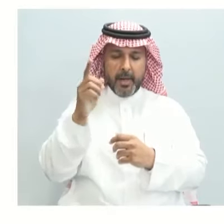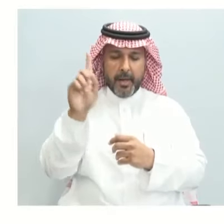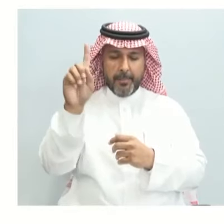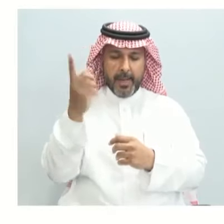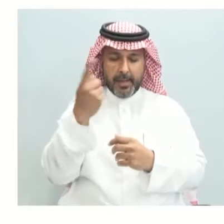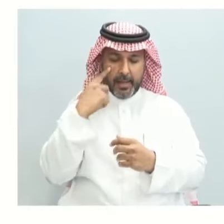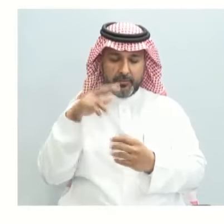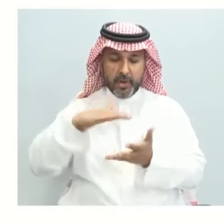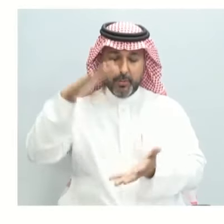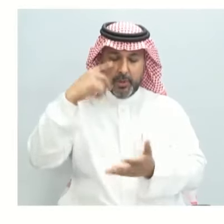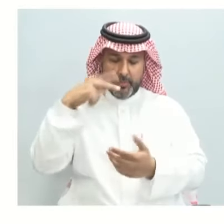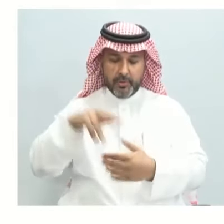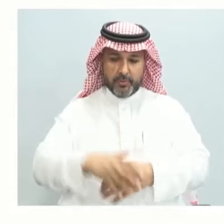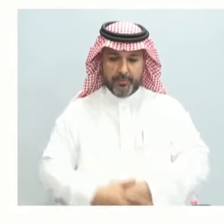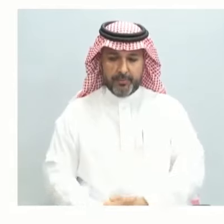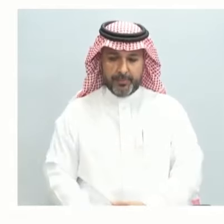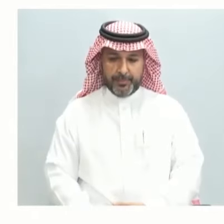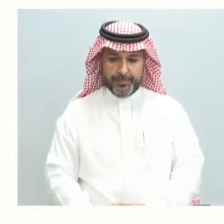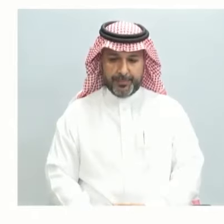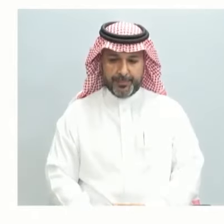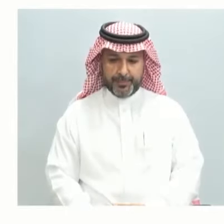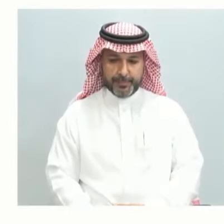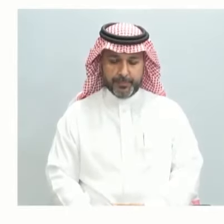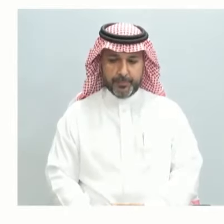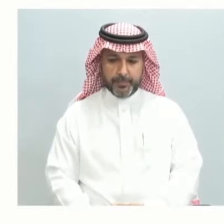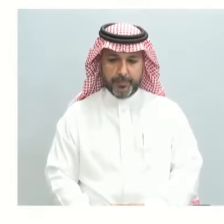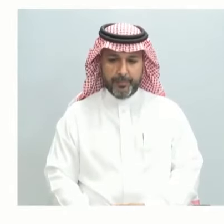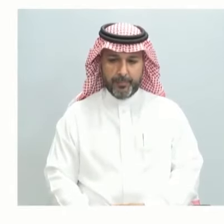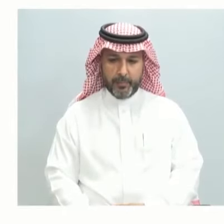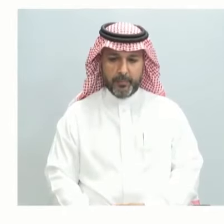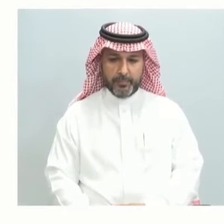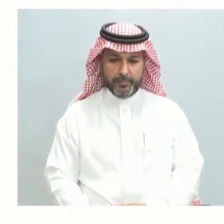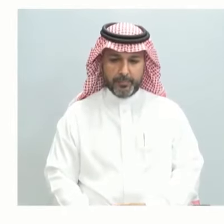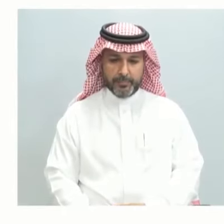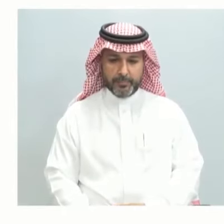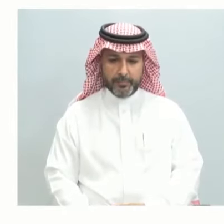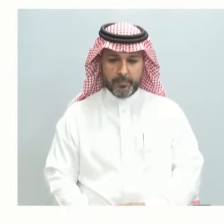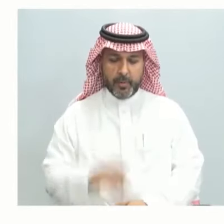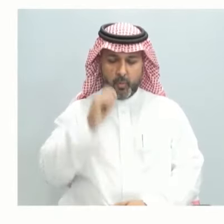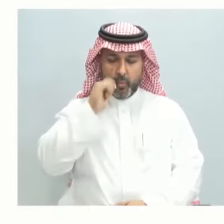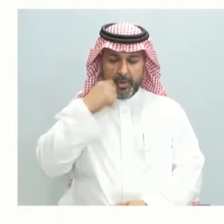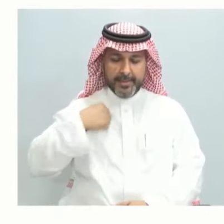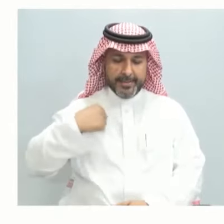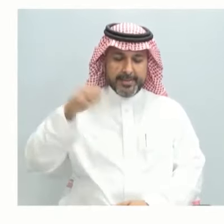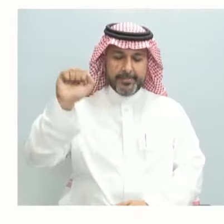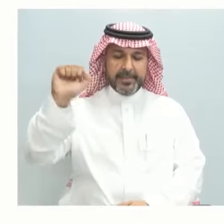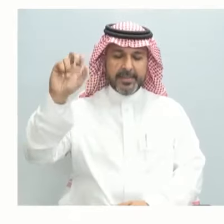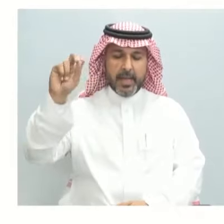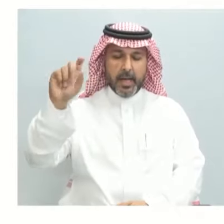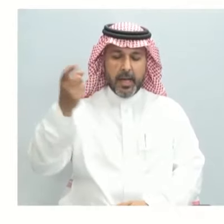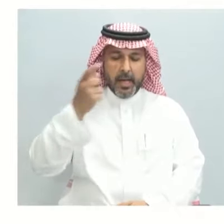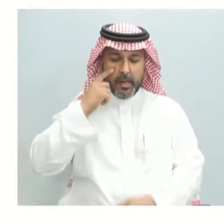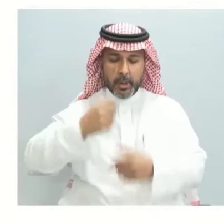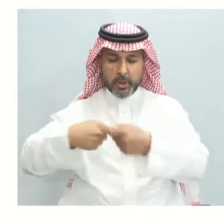ايجاد مساء المواقع الحياه كما في هذا السؤال اشترى صقر مجموعه من اللوازم المدرسيه التاليه 20